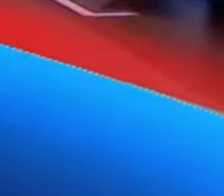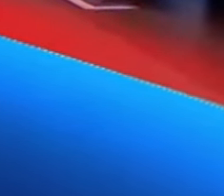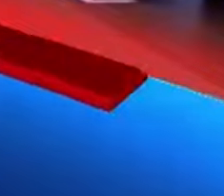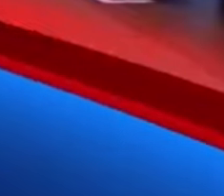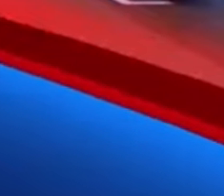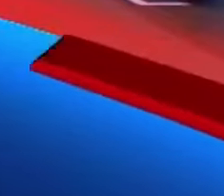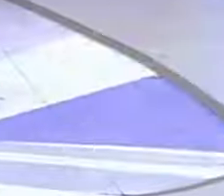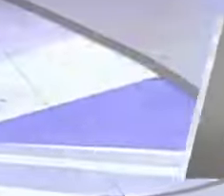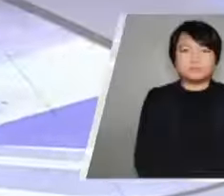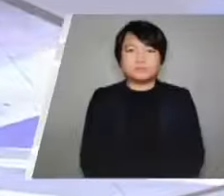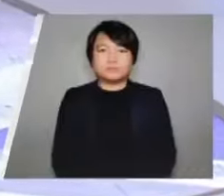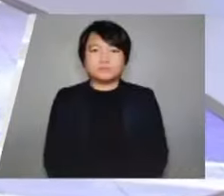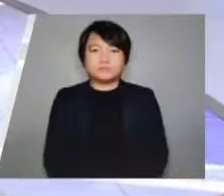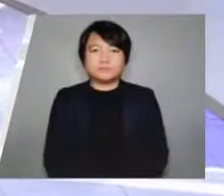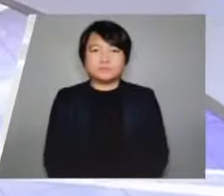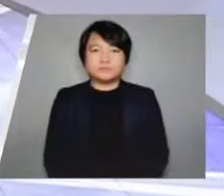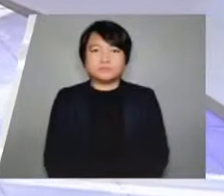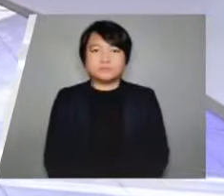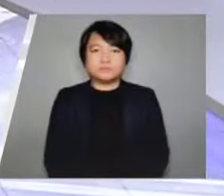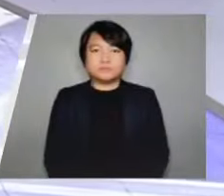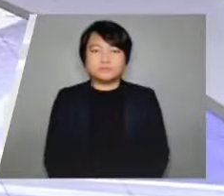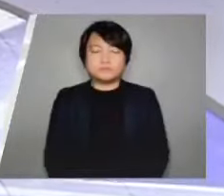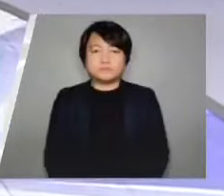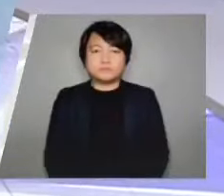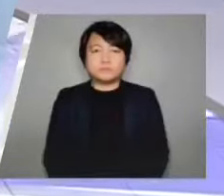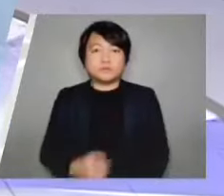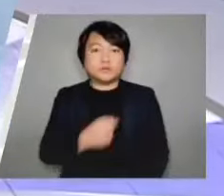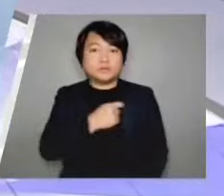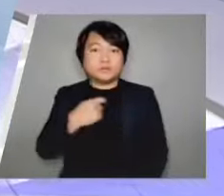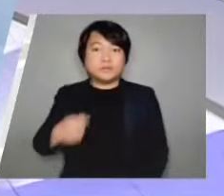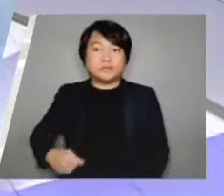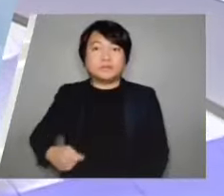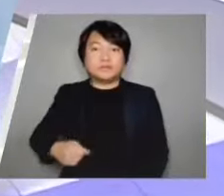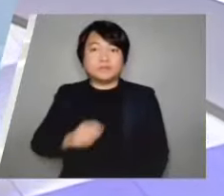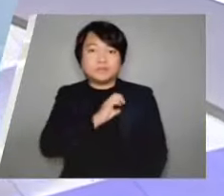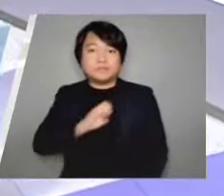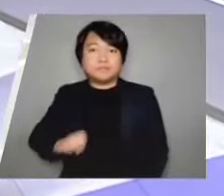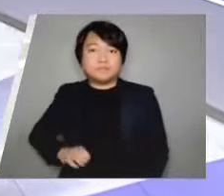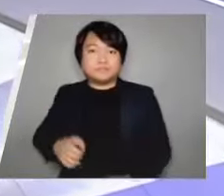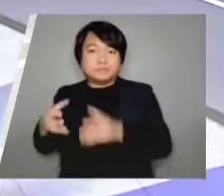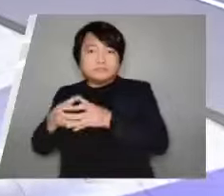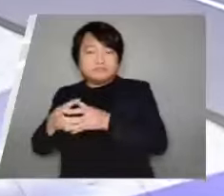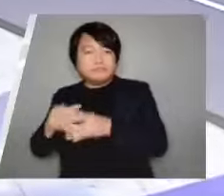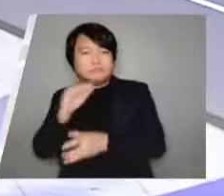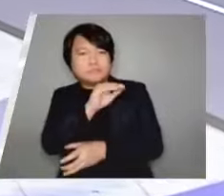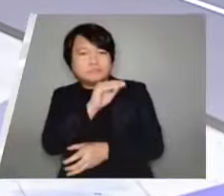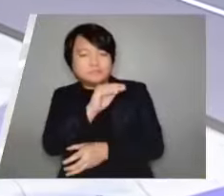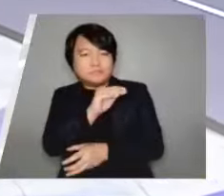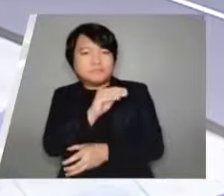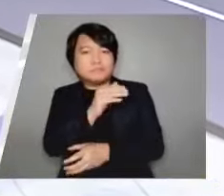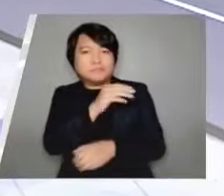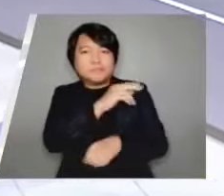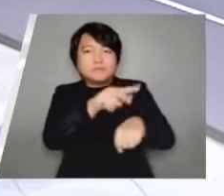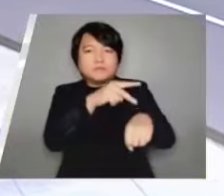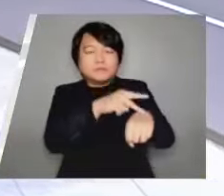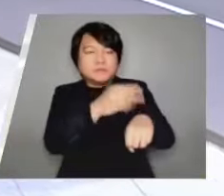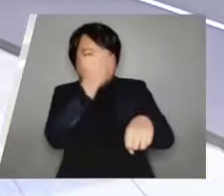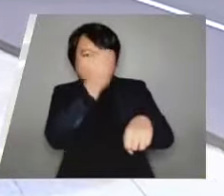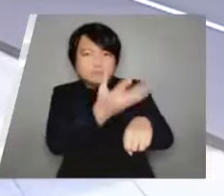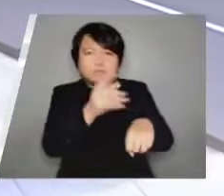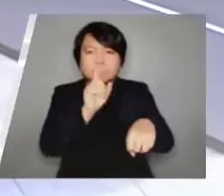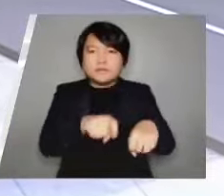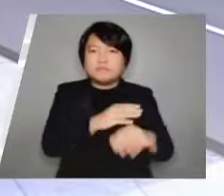Pati ang mismong Chinese Embassy sumama na sa mga nananawagang iban ang pogo sa Pilipinas. Dumepensa naman si Attorney Harry